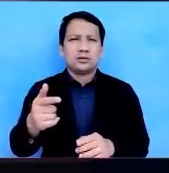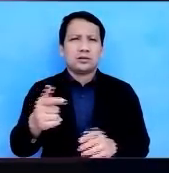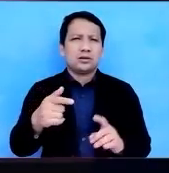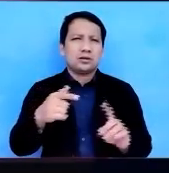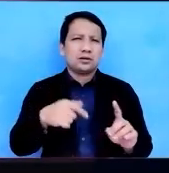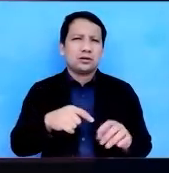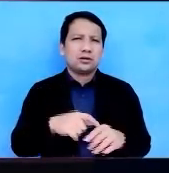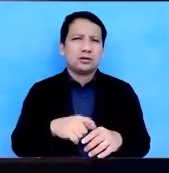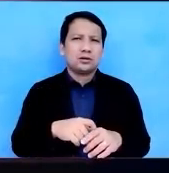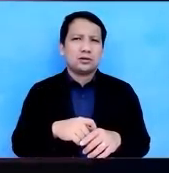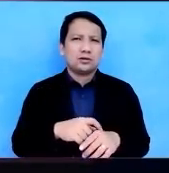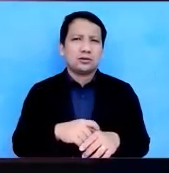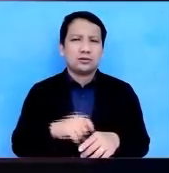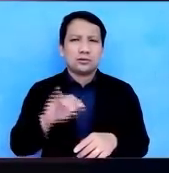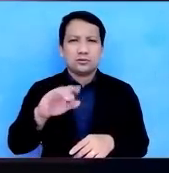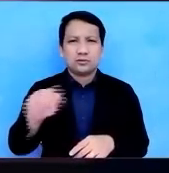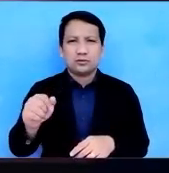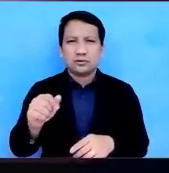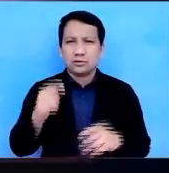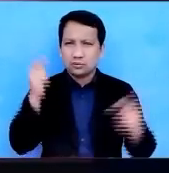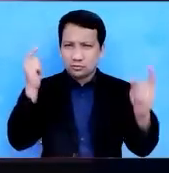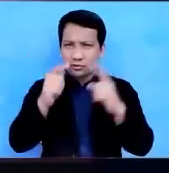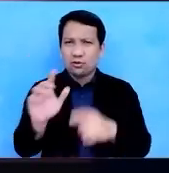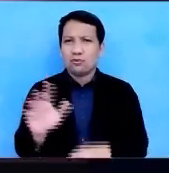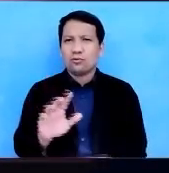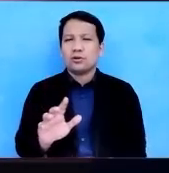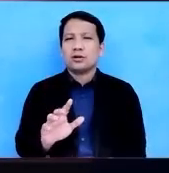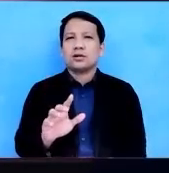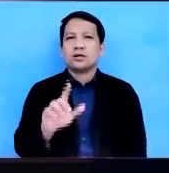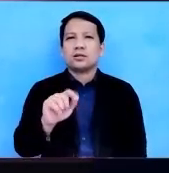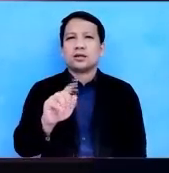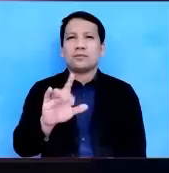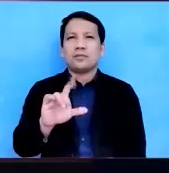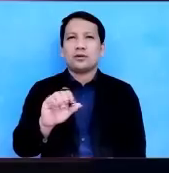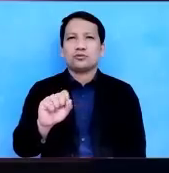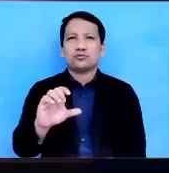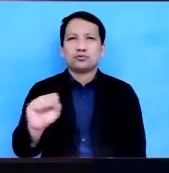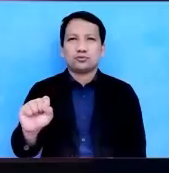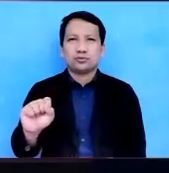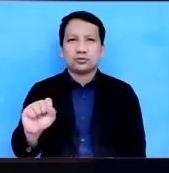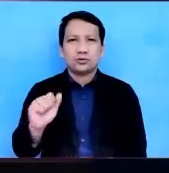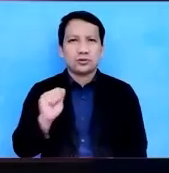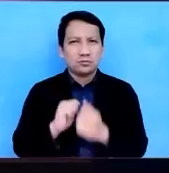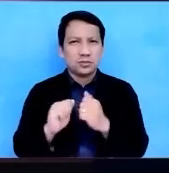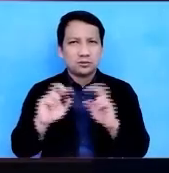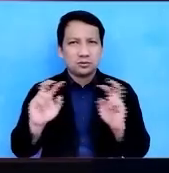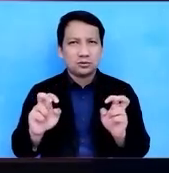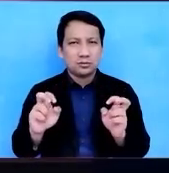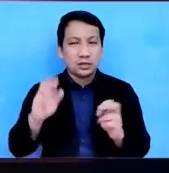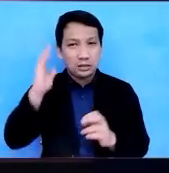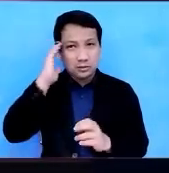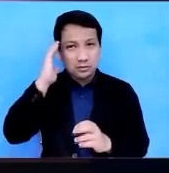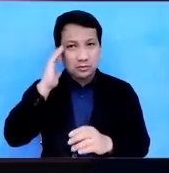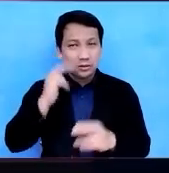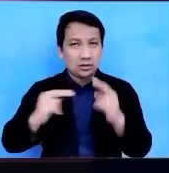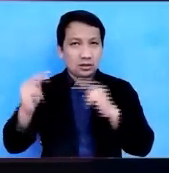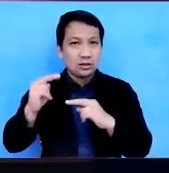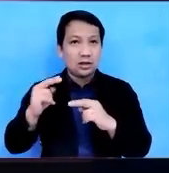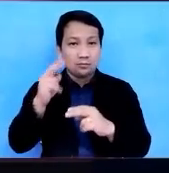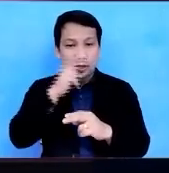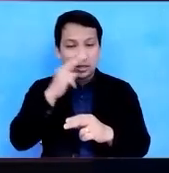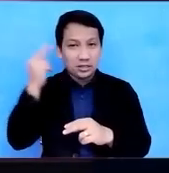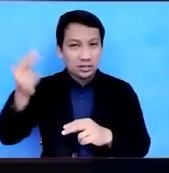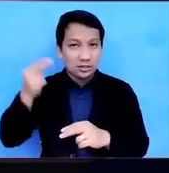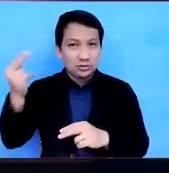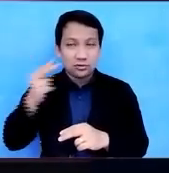quote, "Sa iyong ambisyon, huwag maging tambalos-los," unquote. Sa mga alamat sa Kabisayaan at Mindanao,